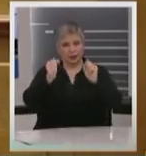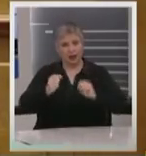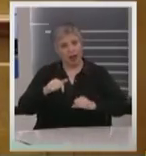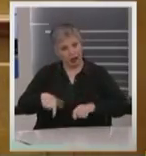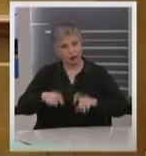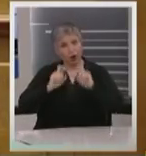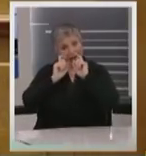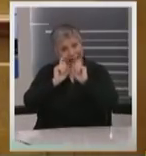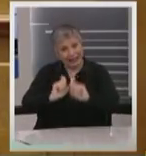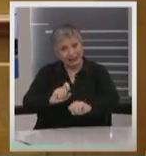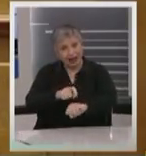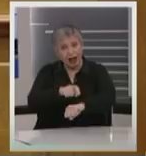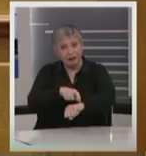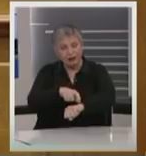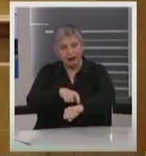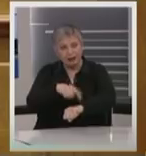σήμερα.